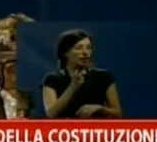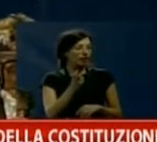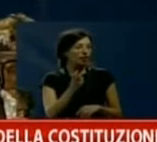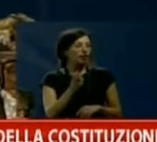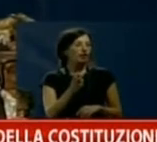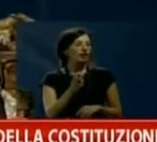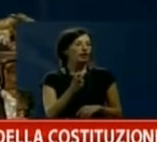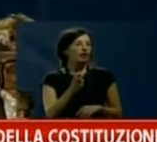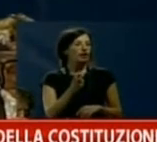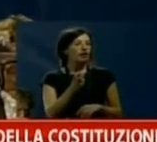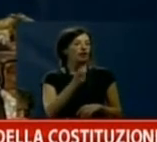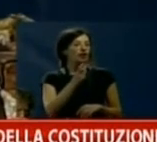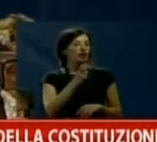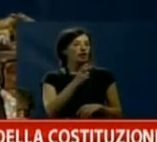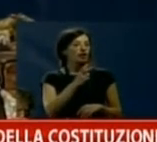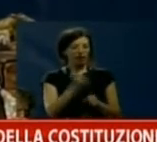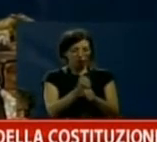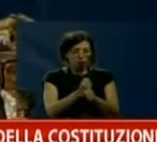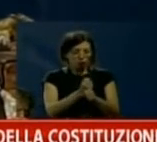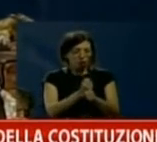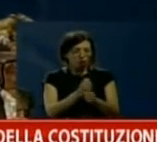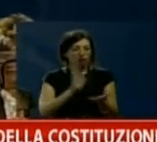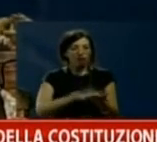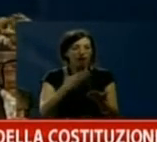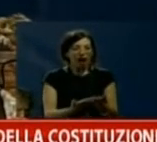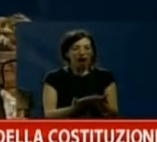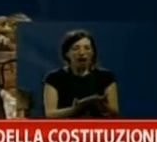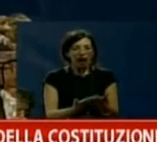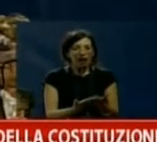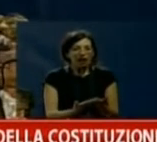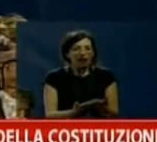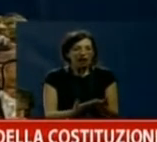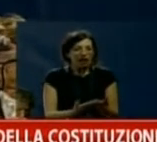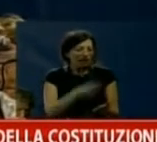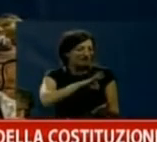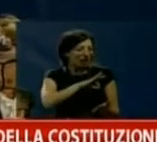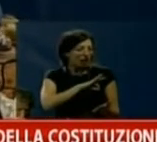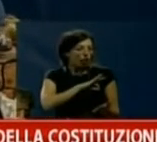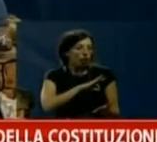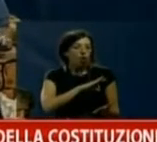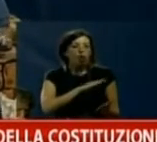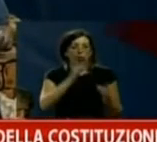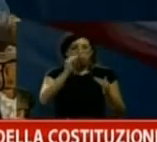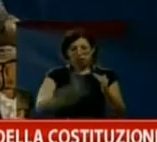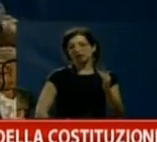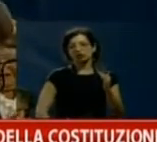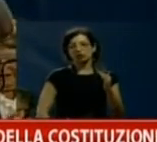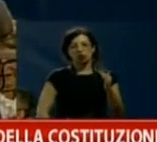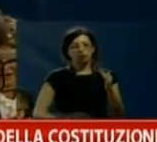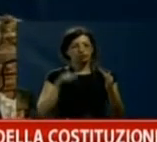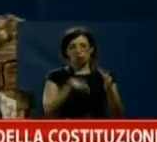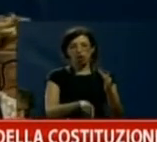una merce al prezzo più basso sul mercato. Questa è una violazione di un principio costituzionale, è